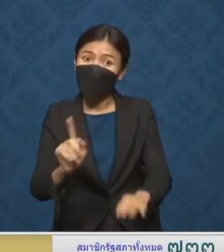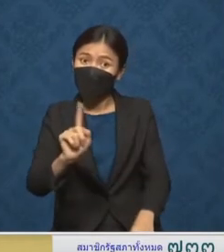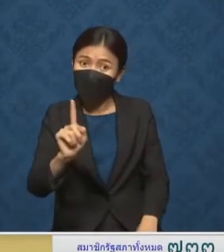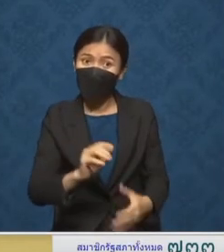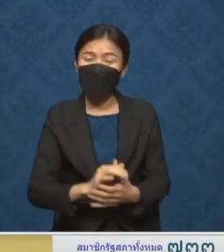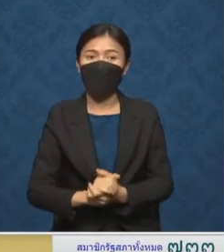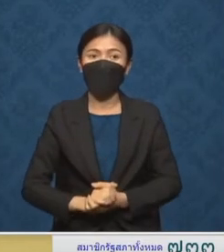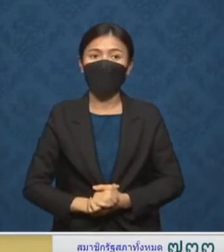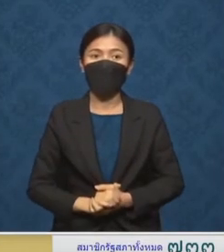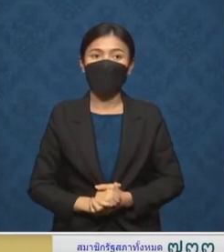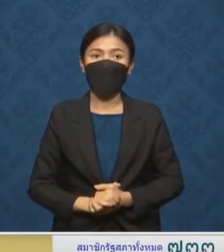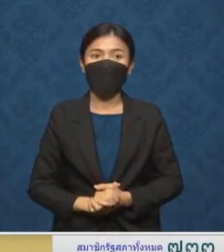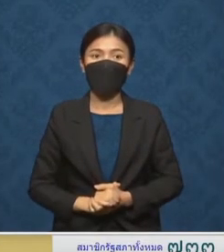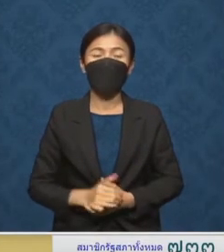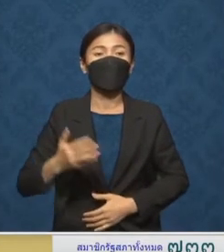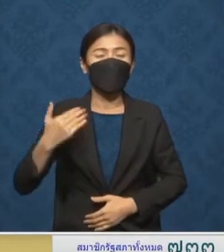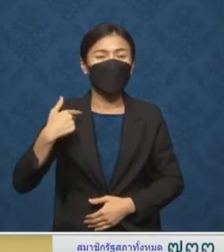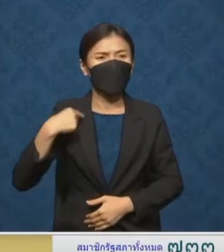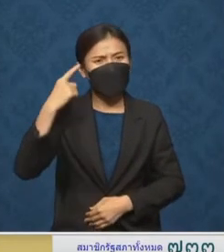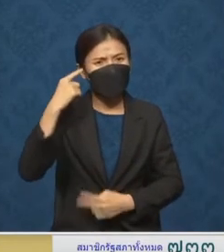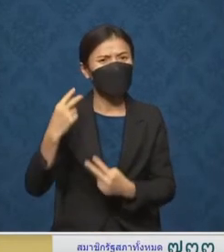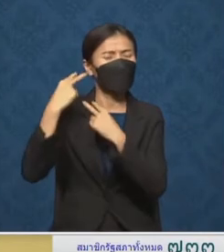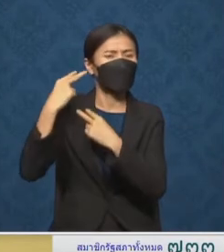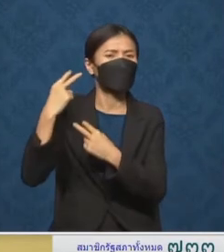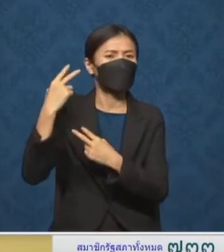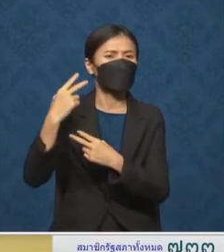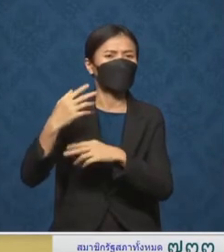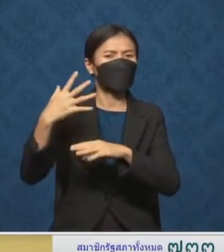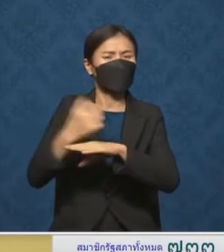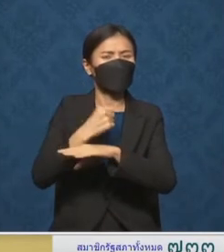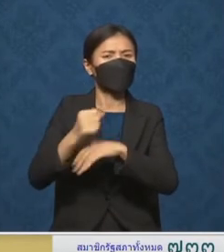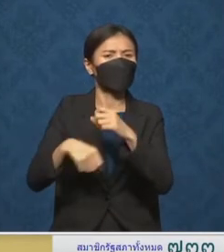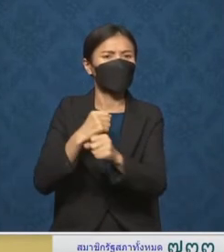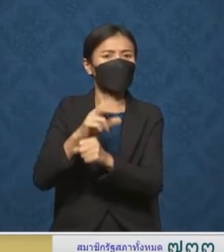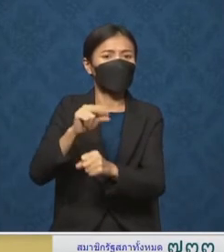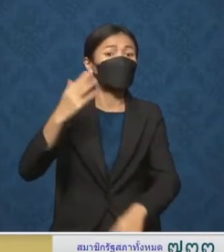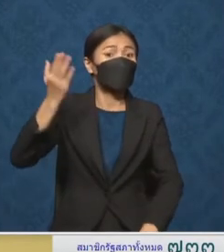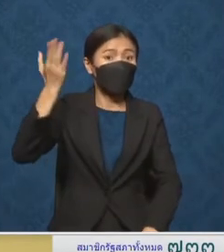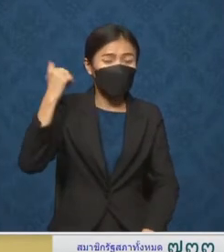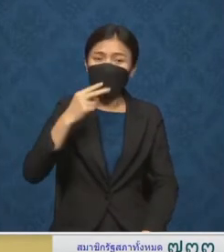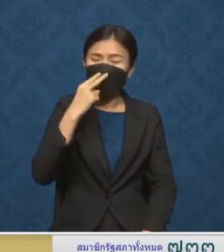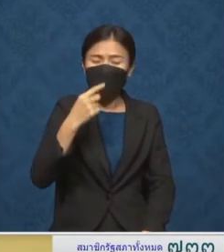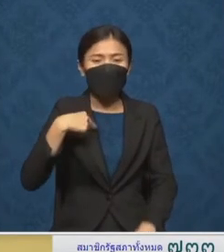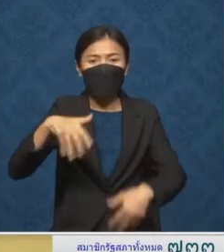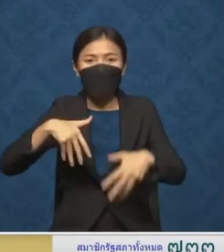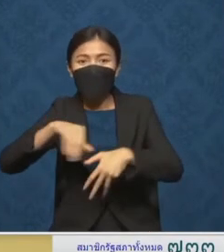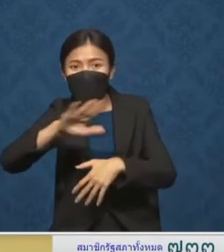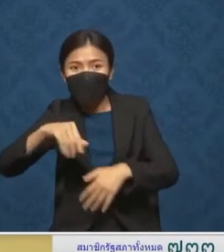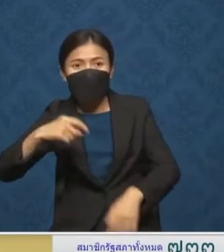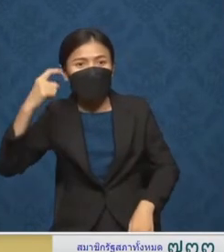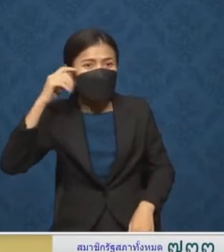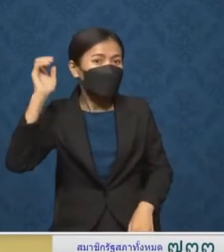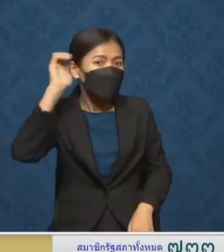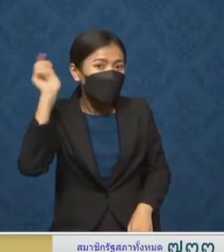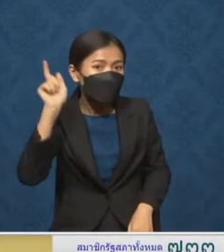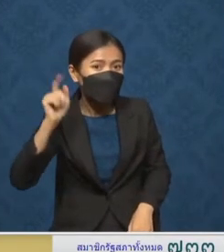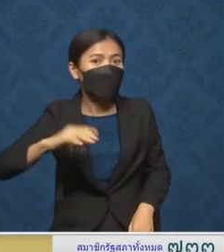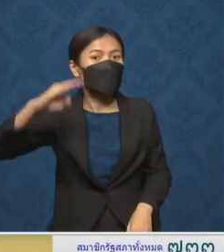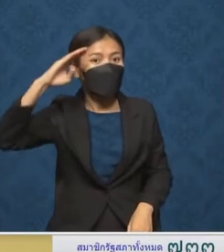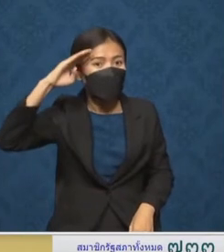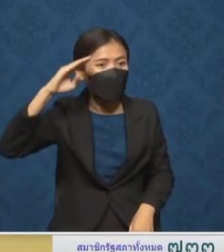สถานการณ์การเมืองเมื่อ 30ปีที่แล้วซึ่งขณะนั้นหลงเชื่อกันว่าทหารได้กลับเข้า